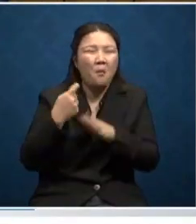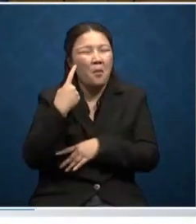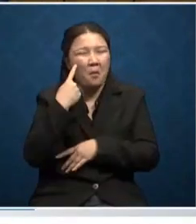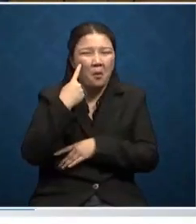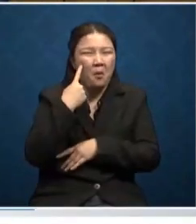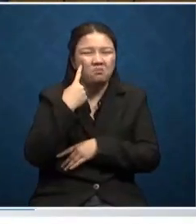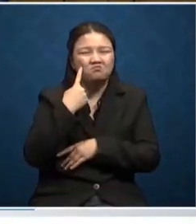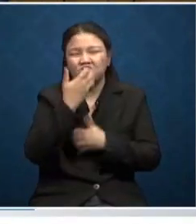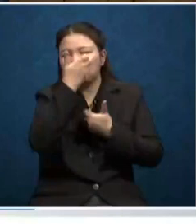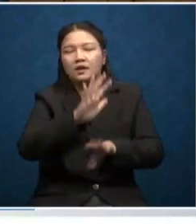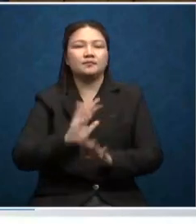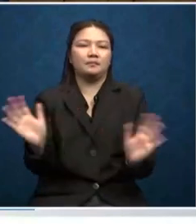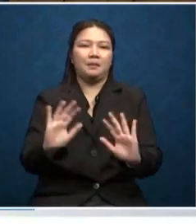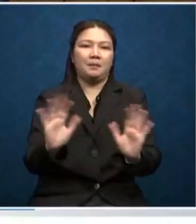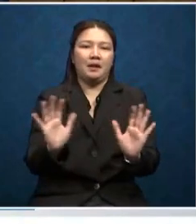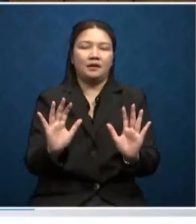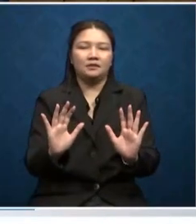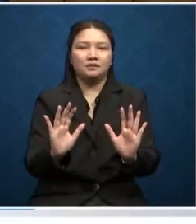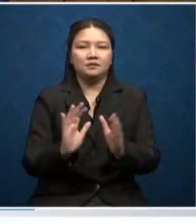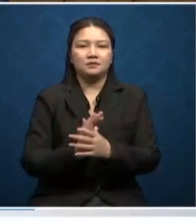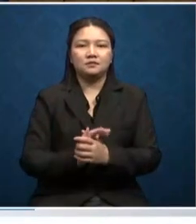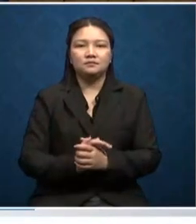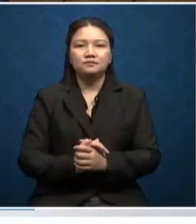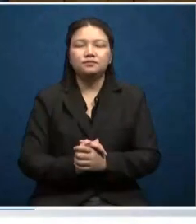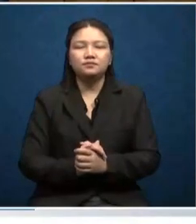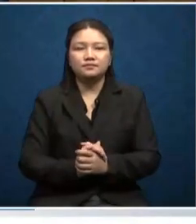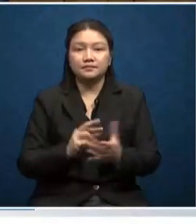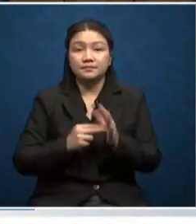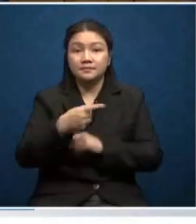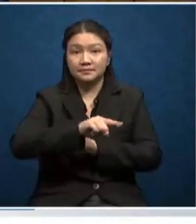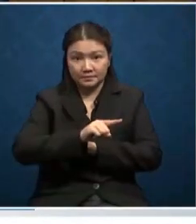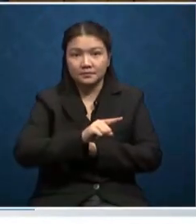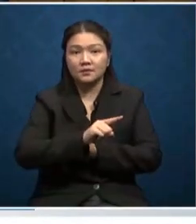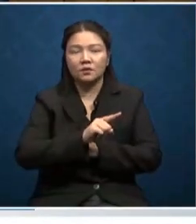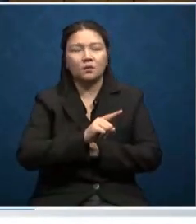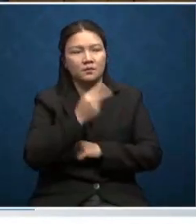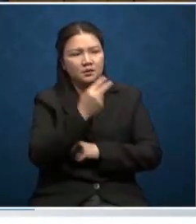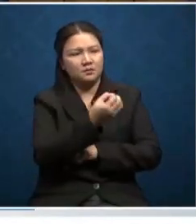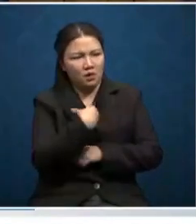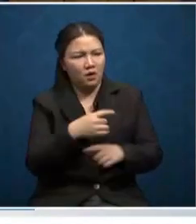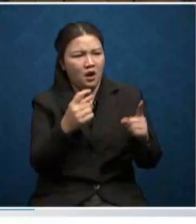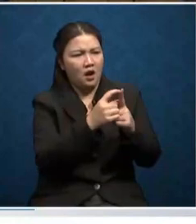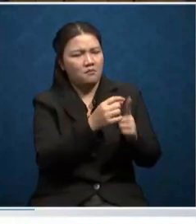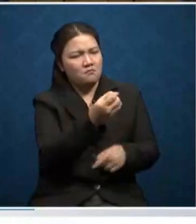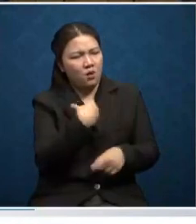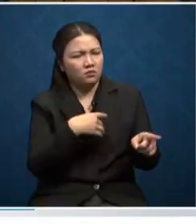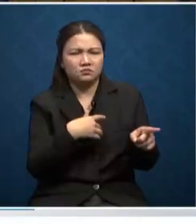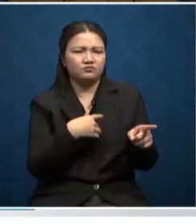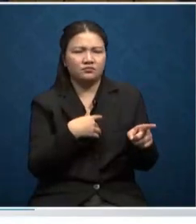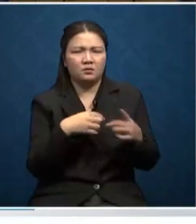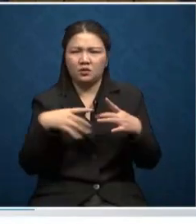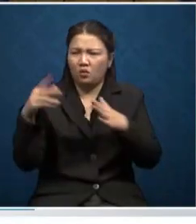ท่านสมาชิกผู้แปรยติเลยไม่ใช่ตัดบทเลยว่าให้้ท่านมันขัดหลักการ